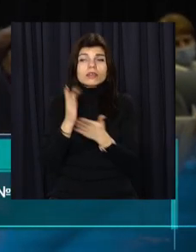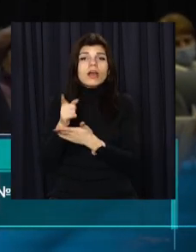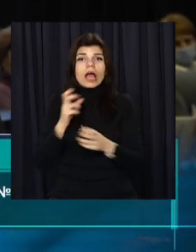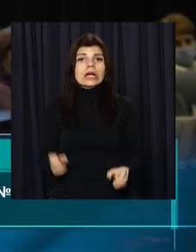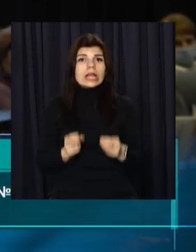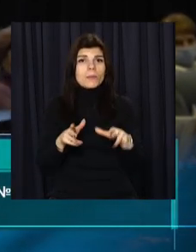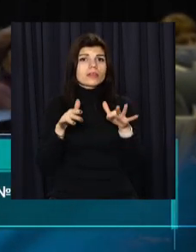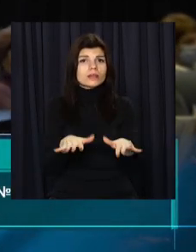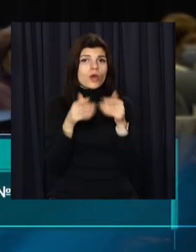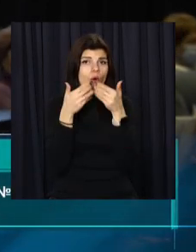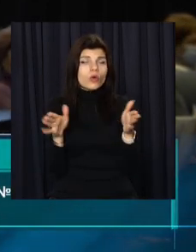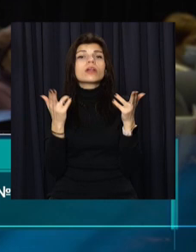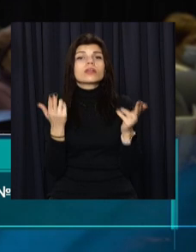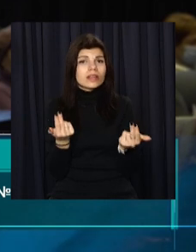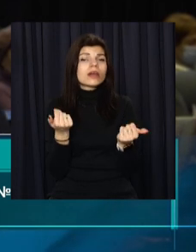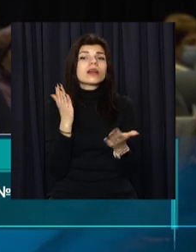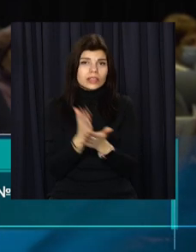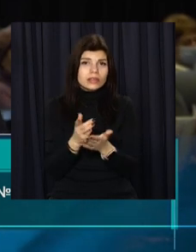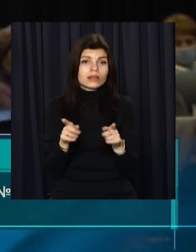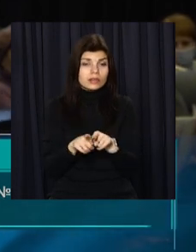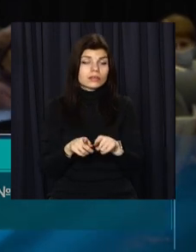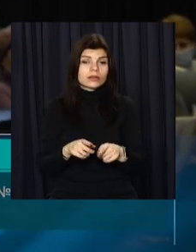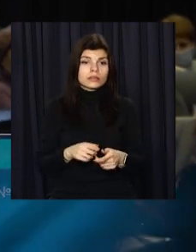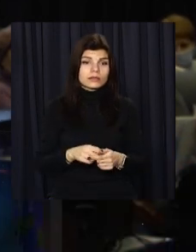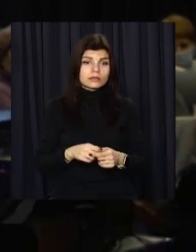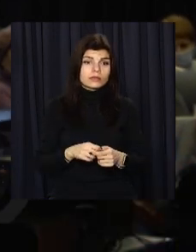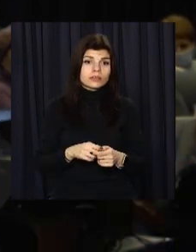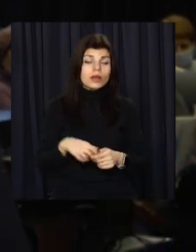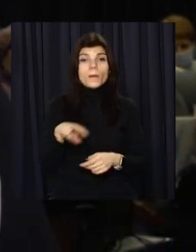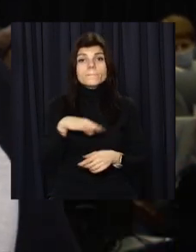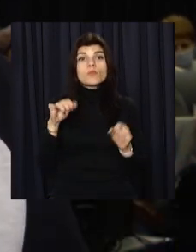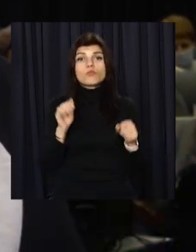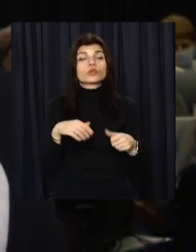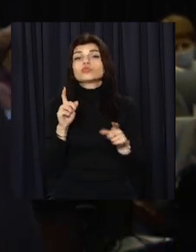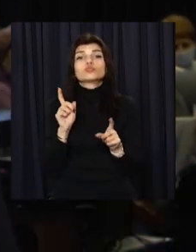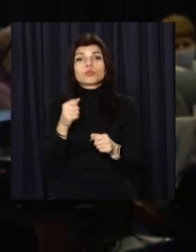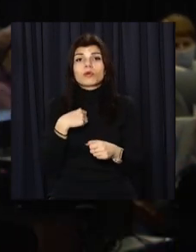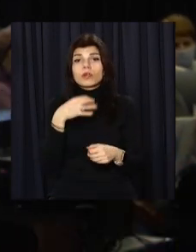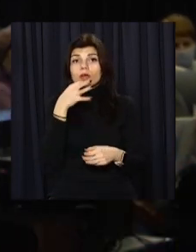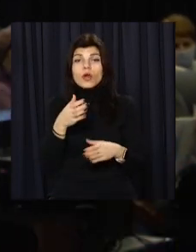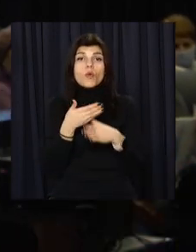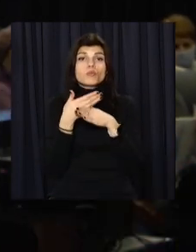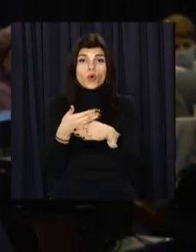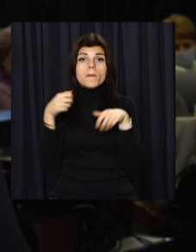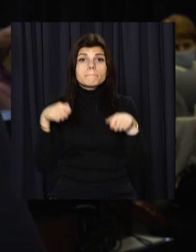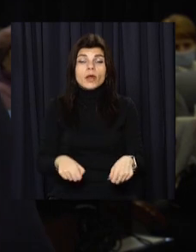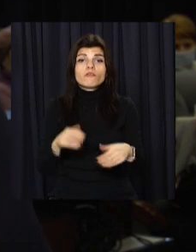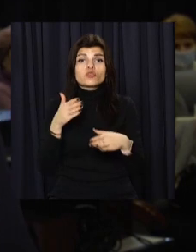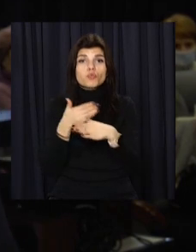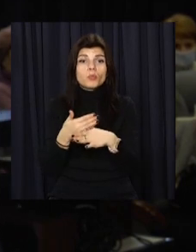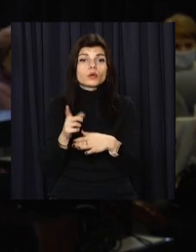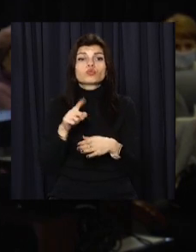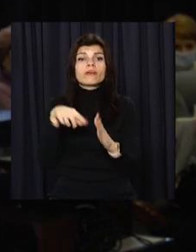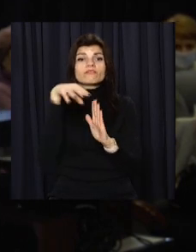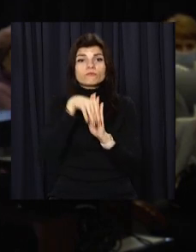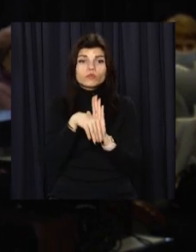про нашу діяльність в рамках кримінального провадження, то ми можемо надавати вторинну праву допомогу, яка якраз включає в